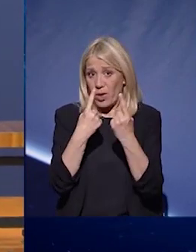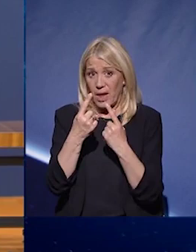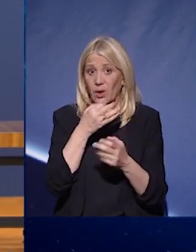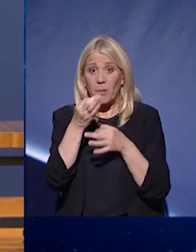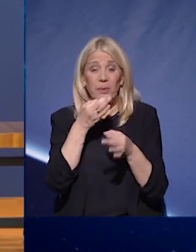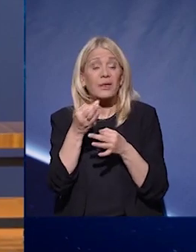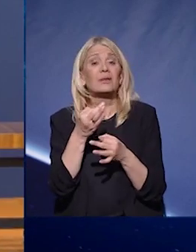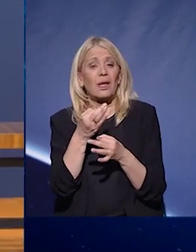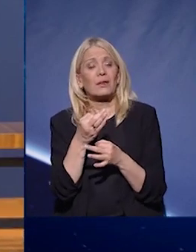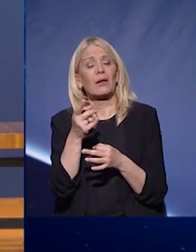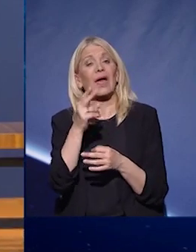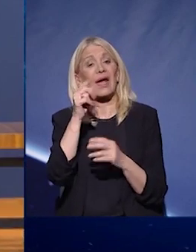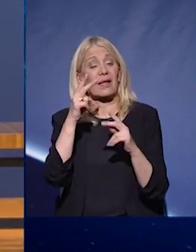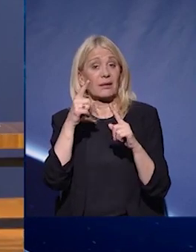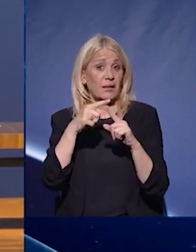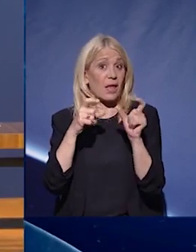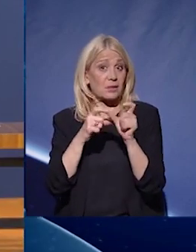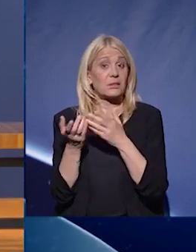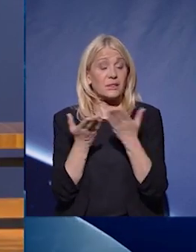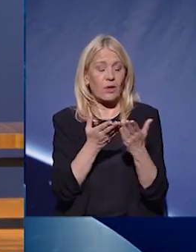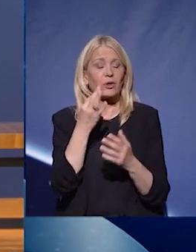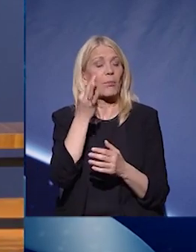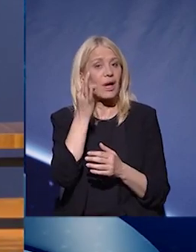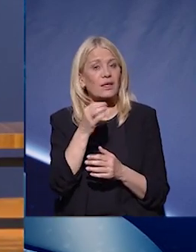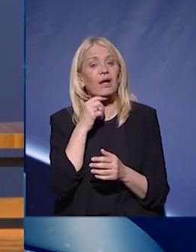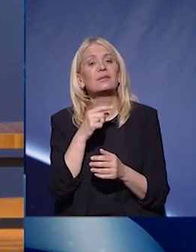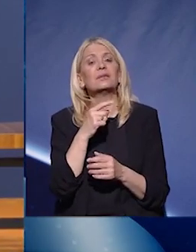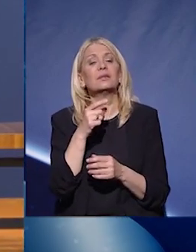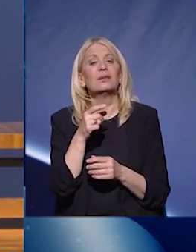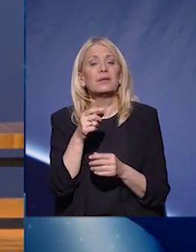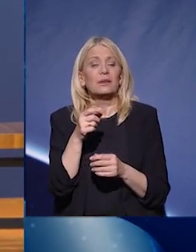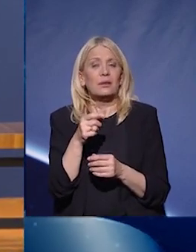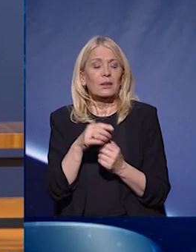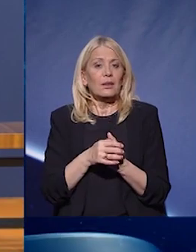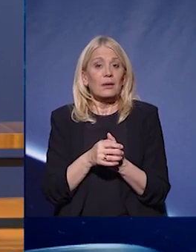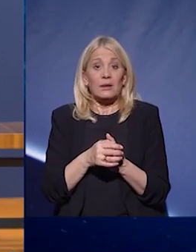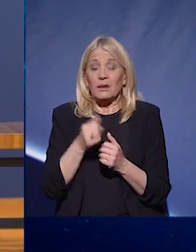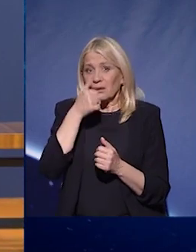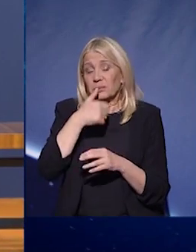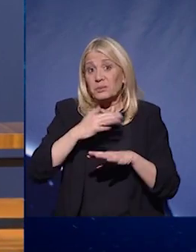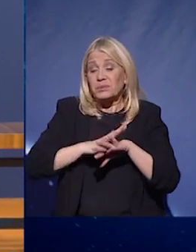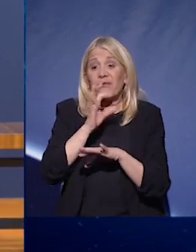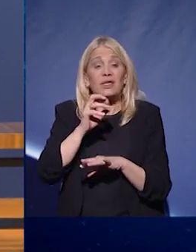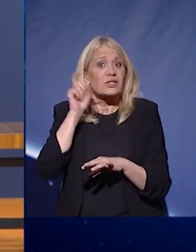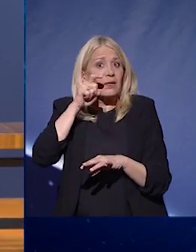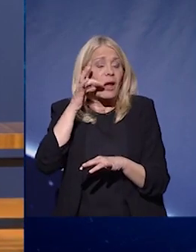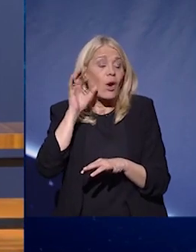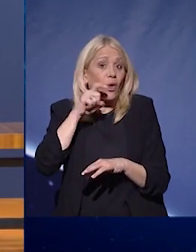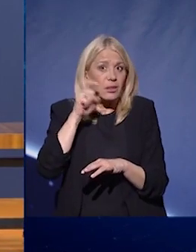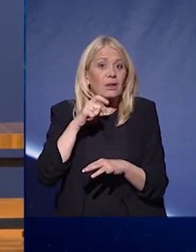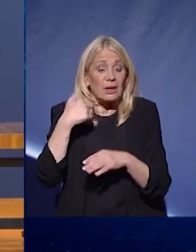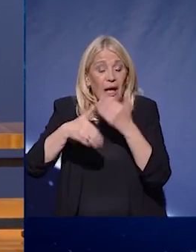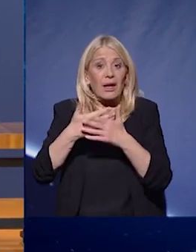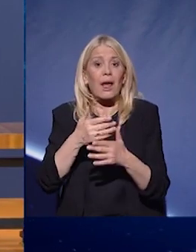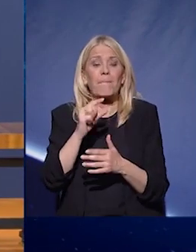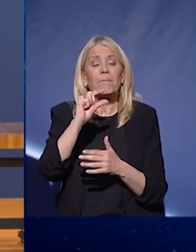jedno. Cecu, RTS, izvolite. Hvala. Dobar dan, Svetlana Janićević, RTS. Stičem utisak već danima da je